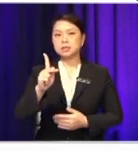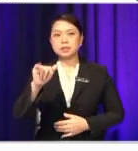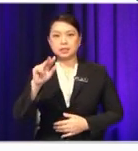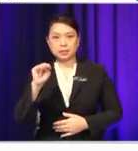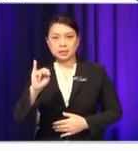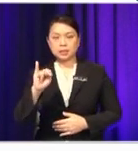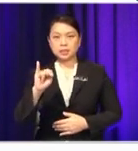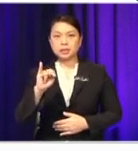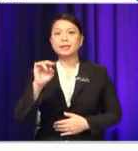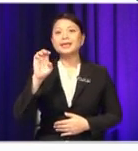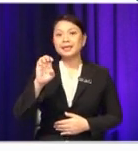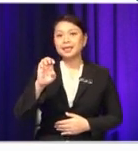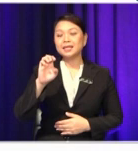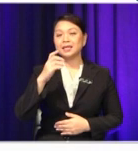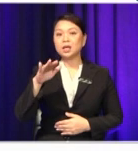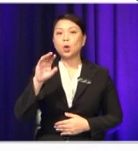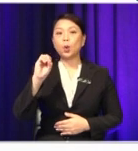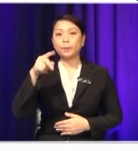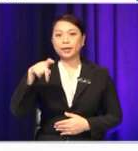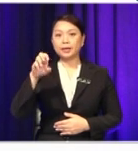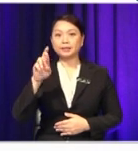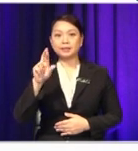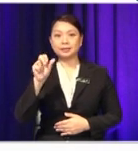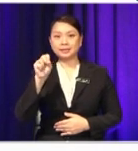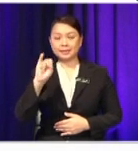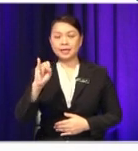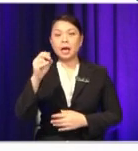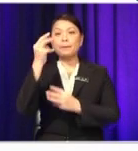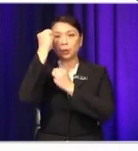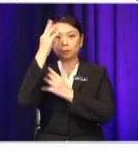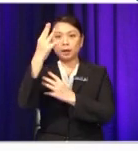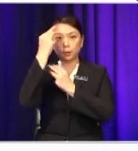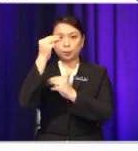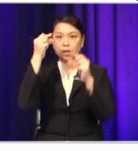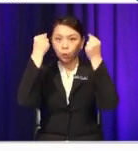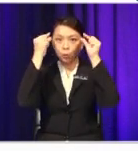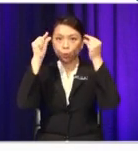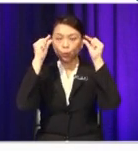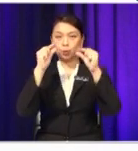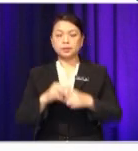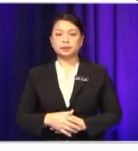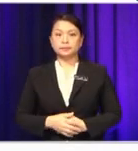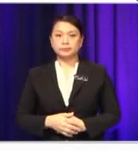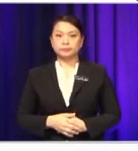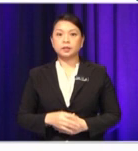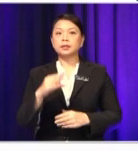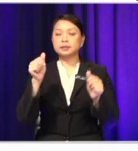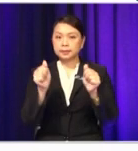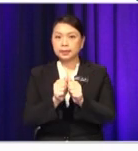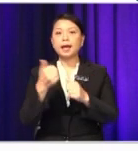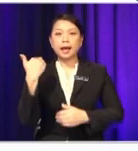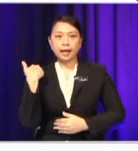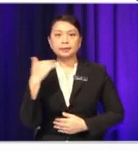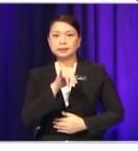untuk kita mengemaskini rekod-rekod guru yang ada di dalam sistem pembelajaran, sistem di Kementerian Pendidikan ini. Jadi dengan adanya